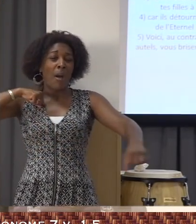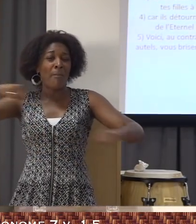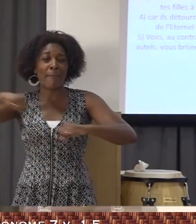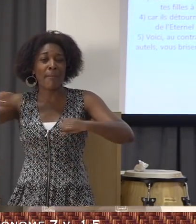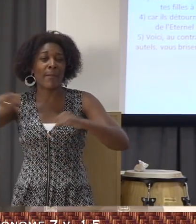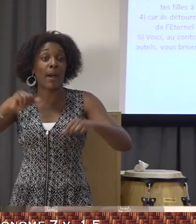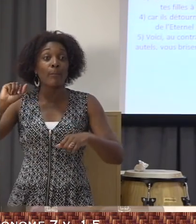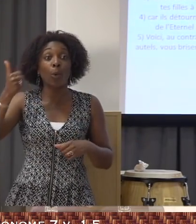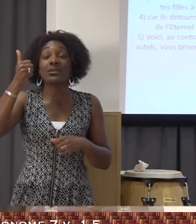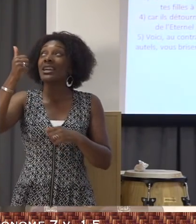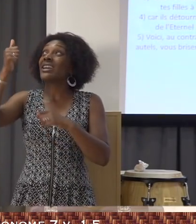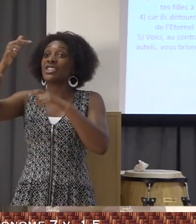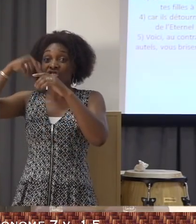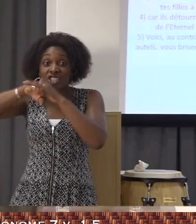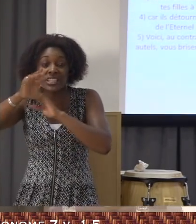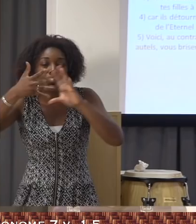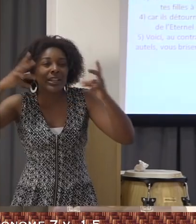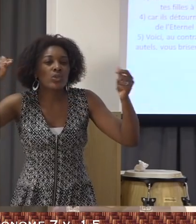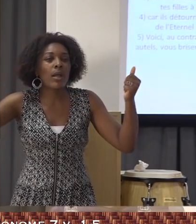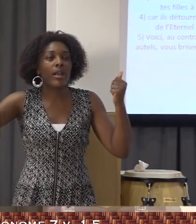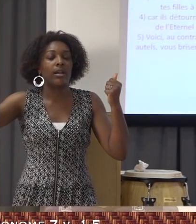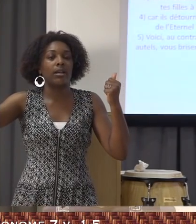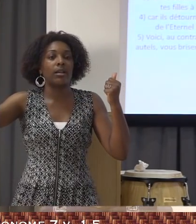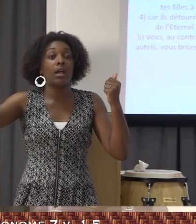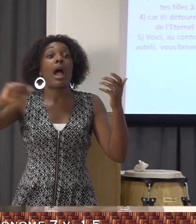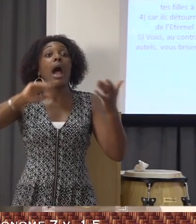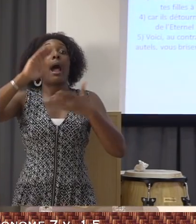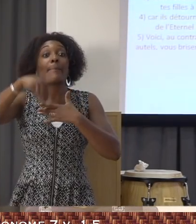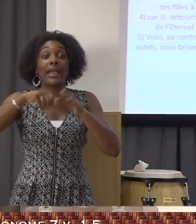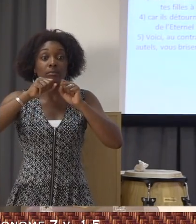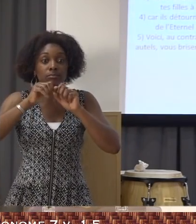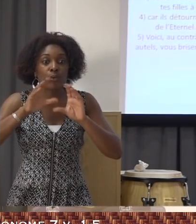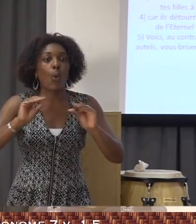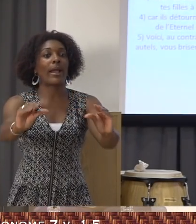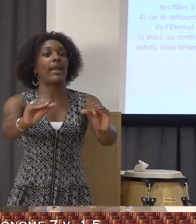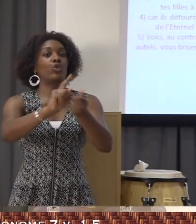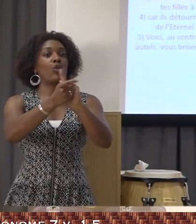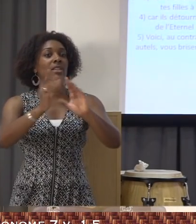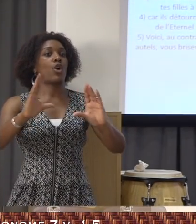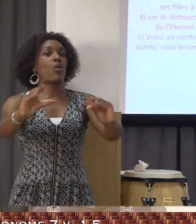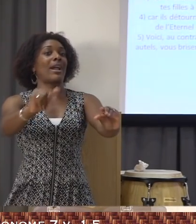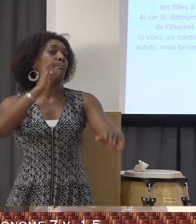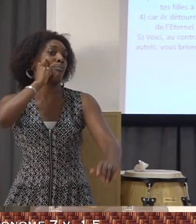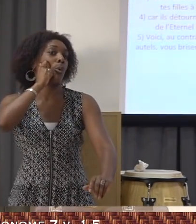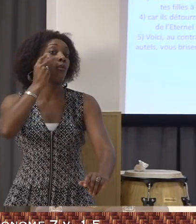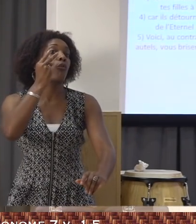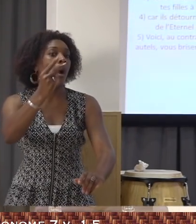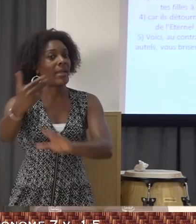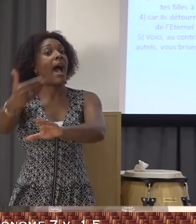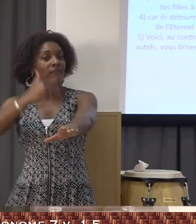agit d'abord dans le spirituel, avant que cela ne se matérialise sur le plan physique. Alléluia.